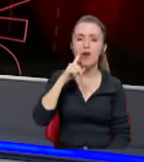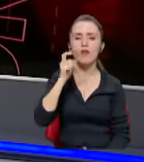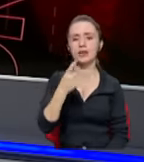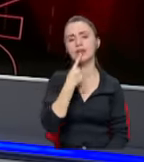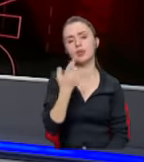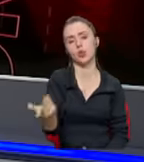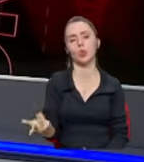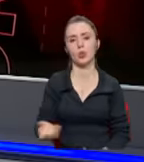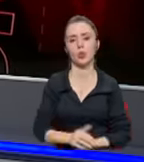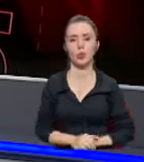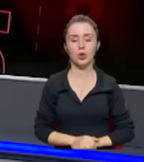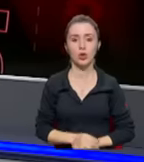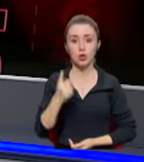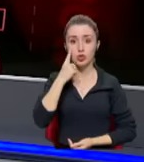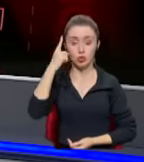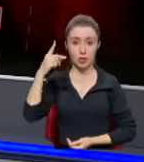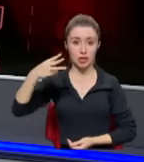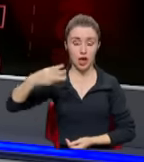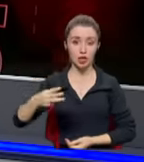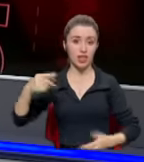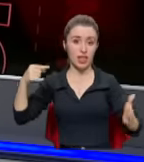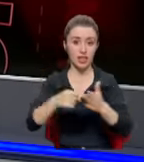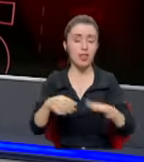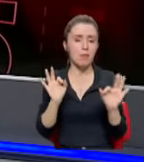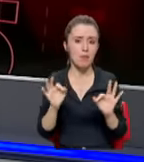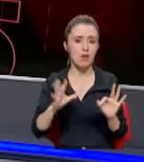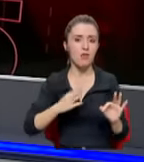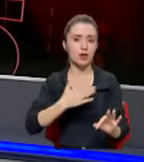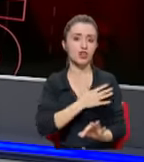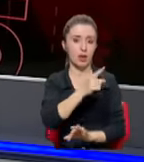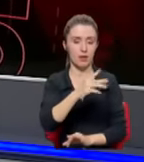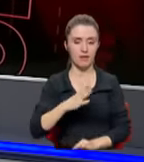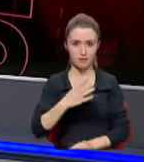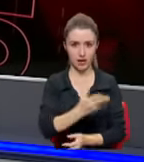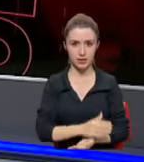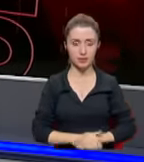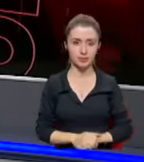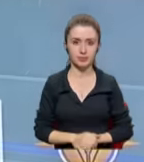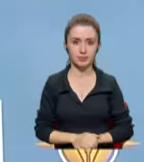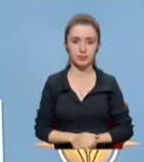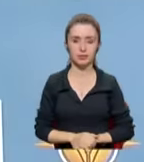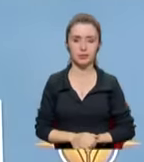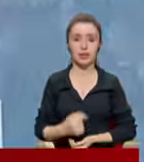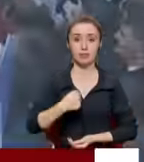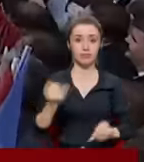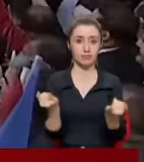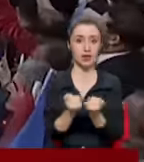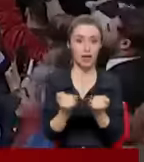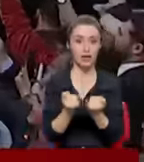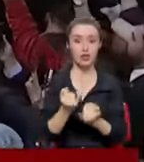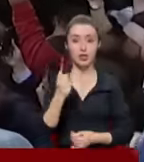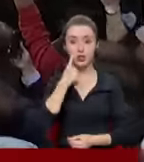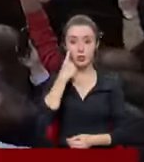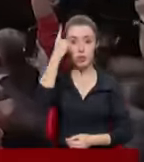demekle yetindi Erdoğan'ın hedefinde her zaman olduğu gibi CHP var bu kardeşiniz